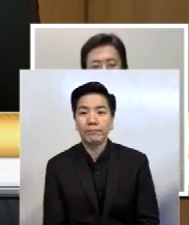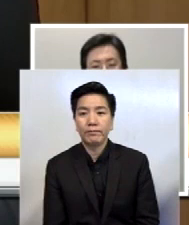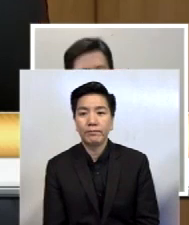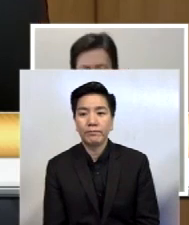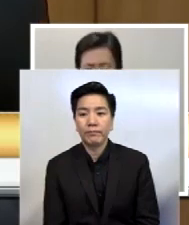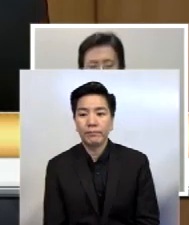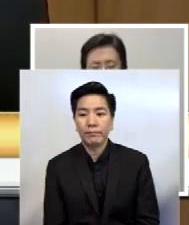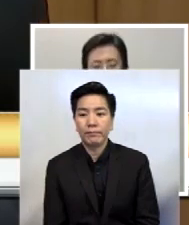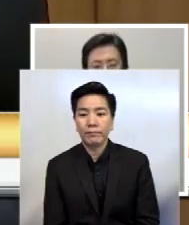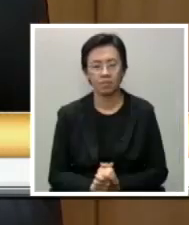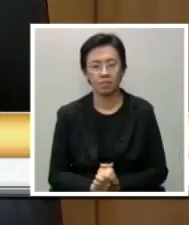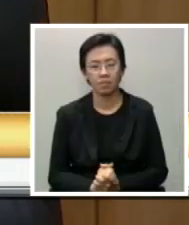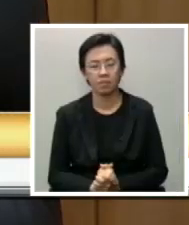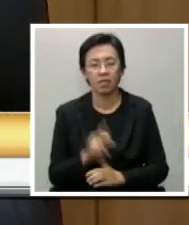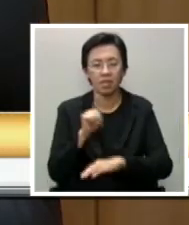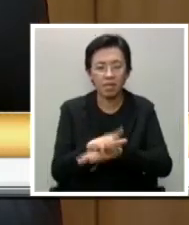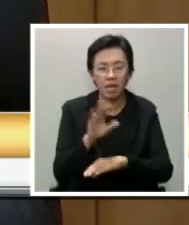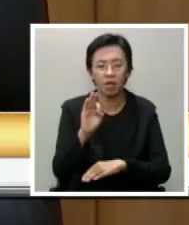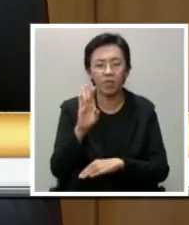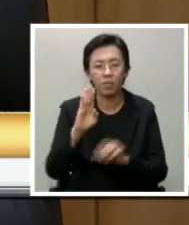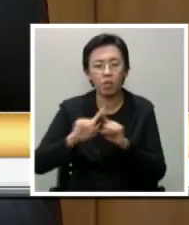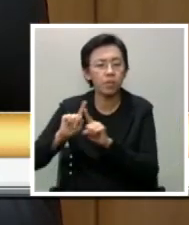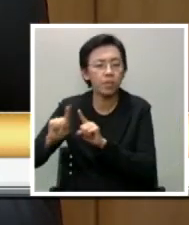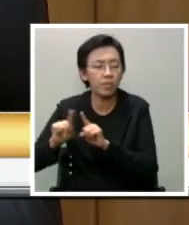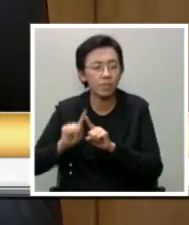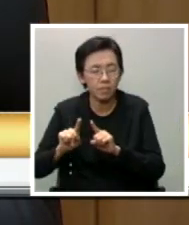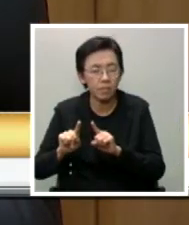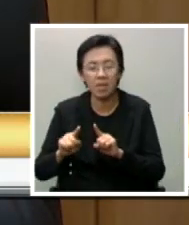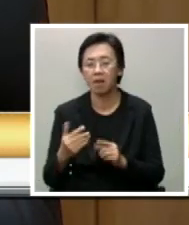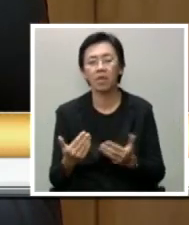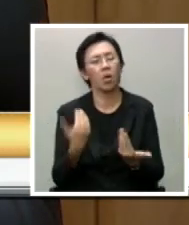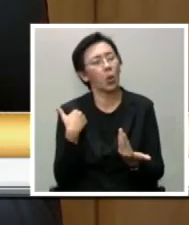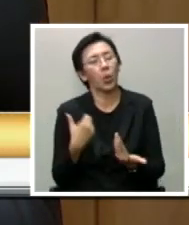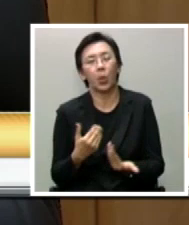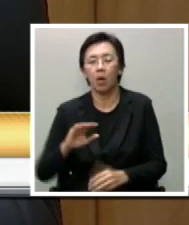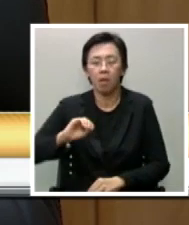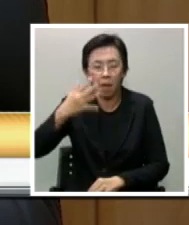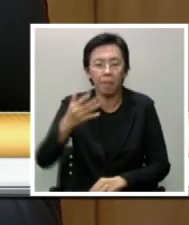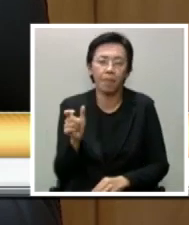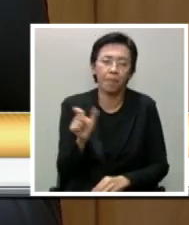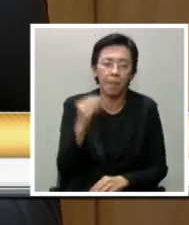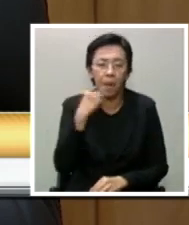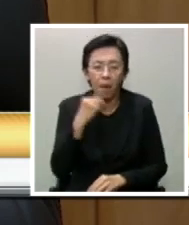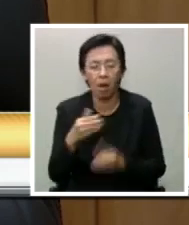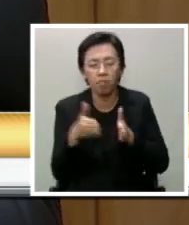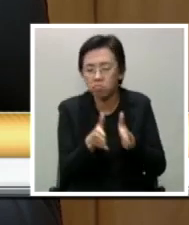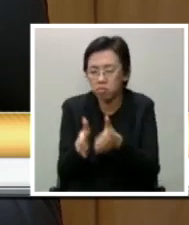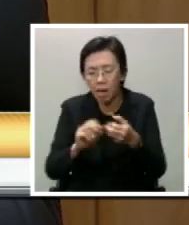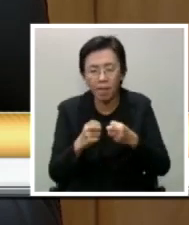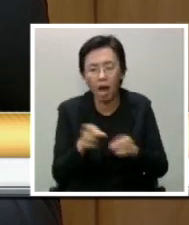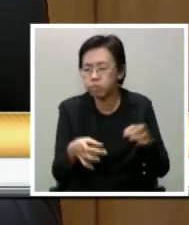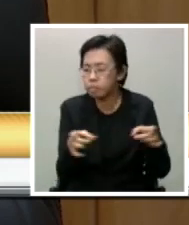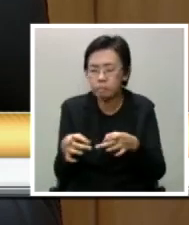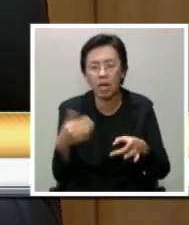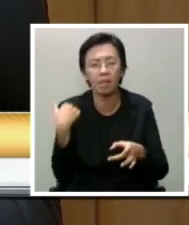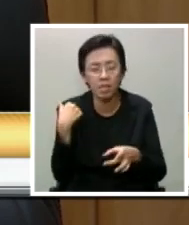แม้กระทั่งในโซเชียลใน Facebook ต่างๆนะครับก็มีการกล่าวอ้างอะไรกันมากมายนะให้ร้ายป้ายสีกันเยอะแยะไปหมด